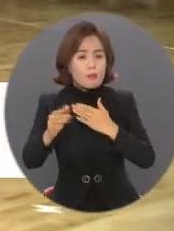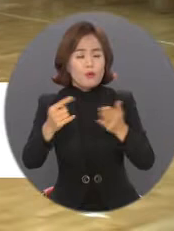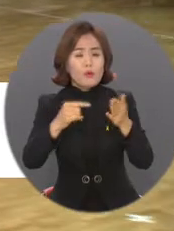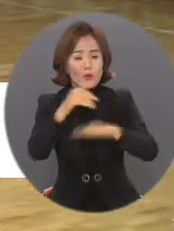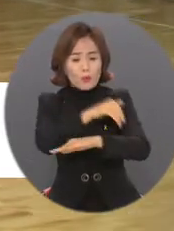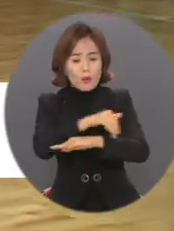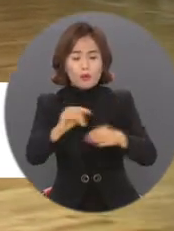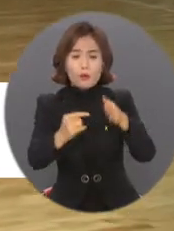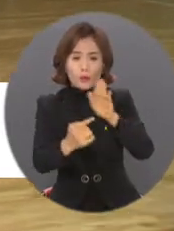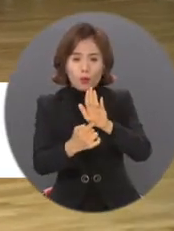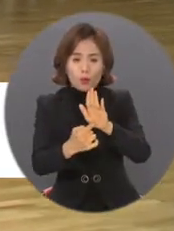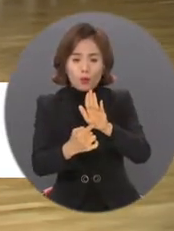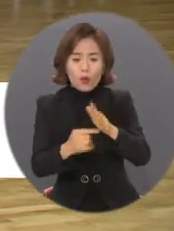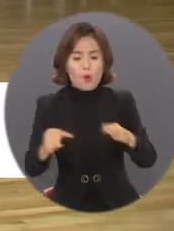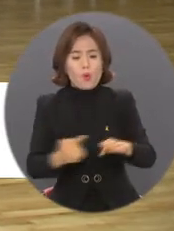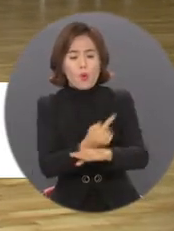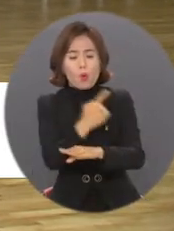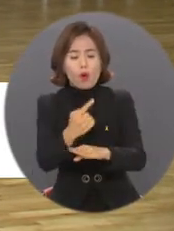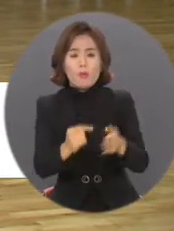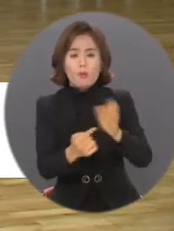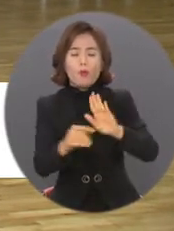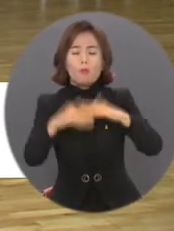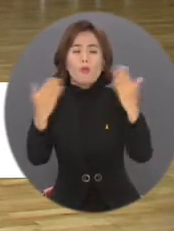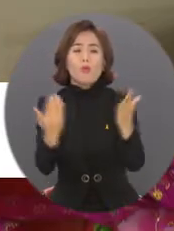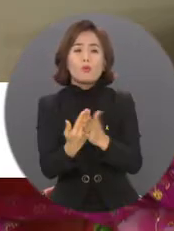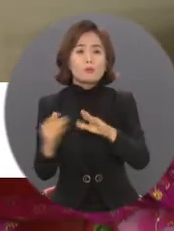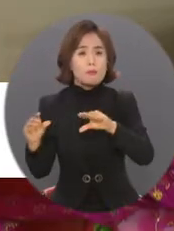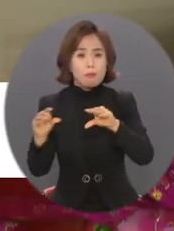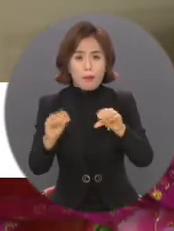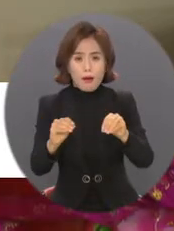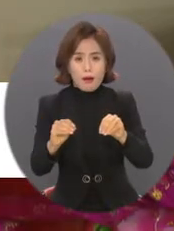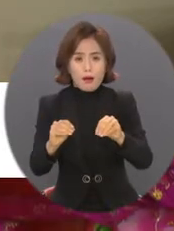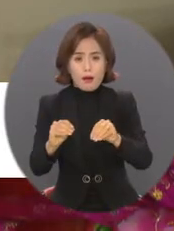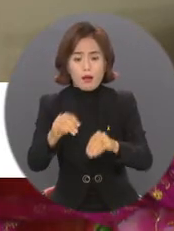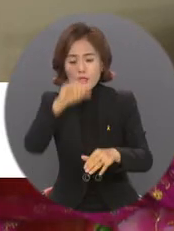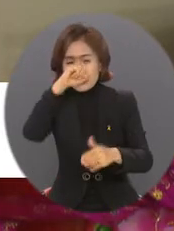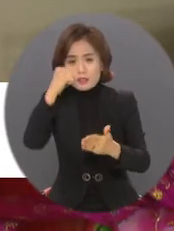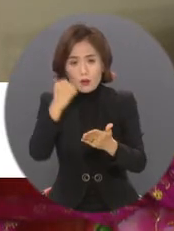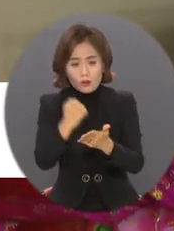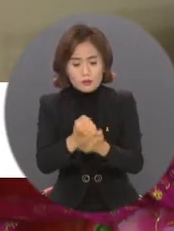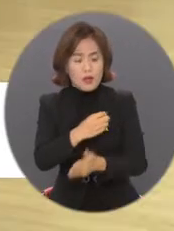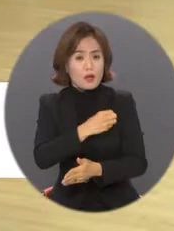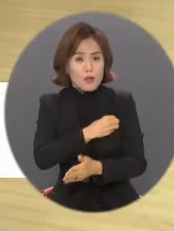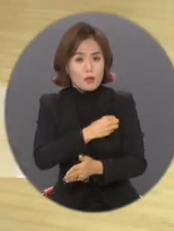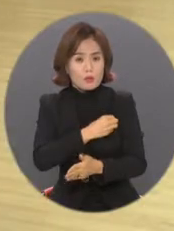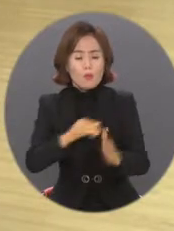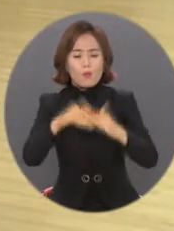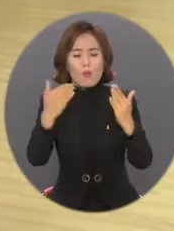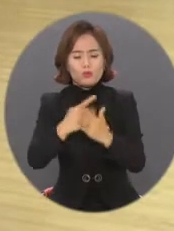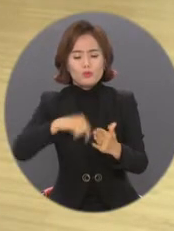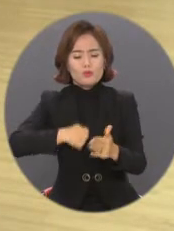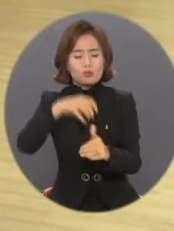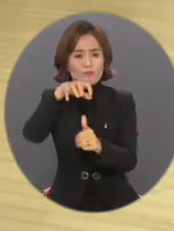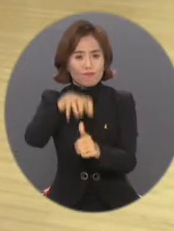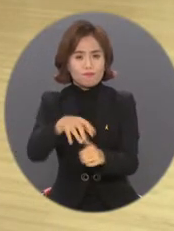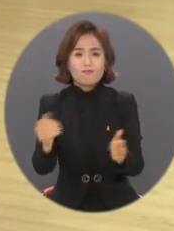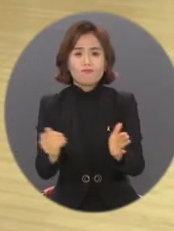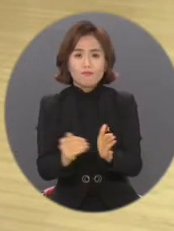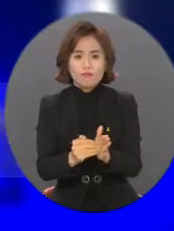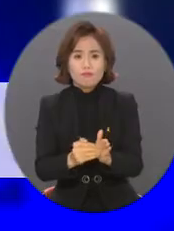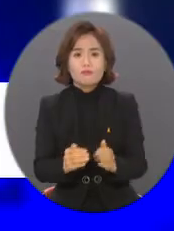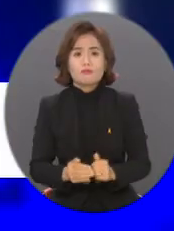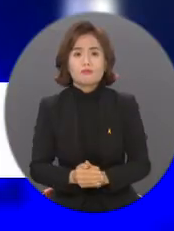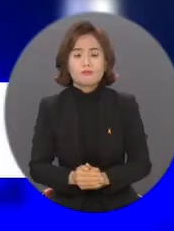공연과 단원 외부 출현 등은 모두 중단됐고 음성 판정을 받은 단원들도 자가 경리 에 들어갔습니다